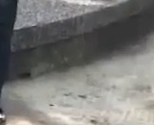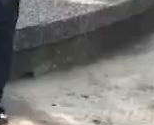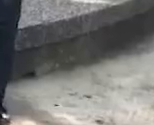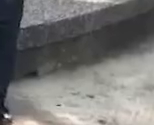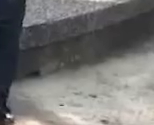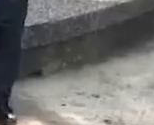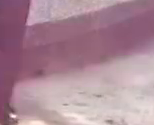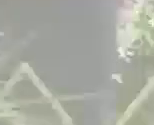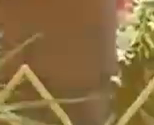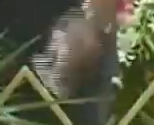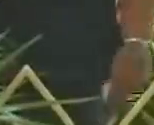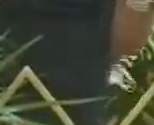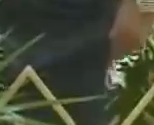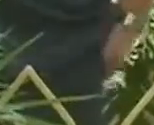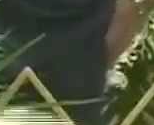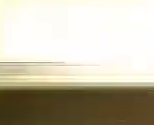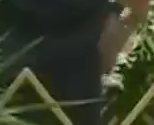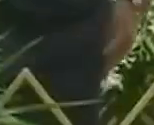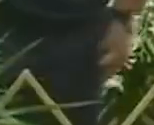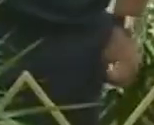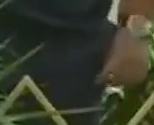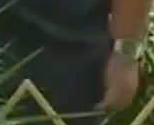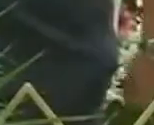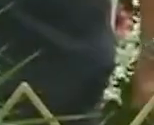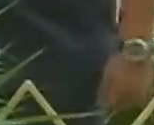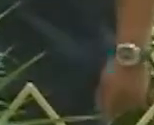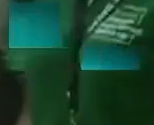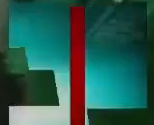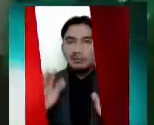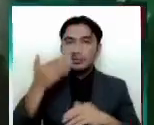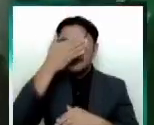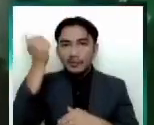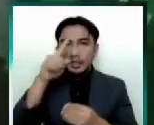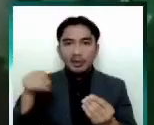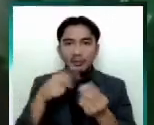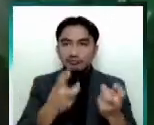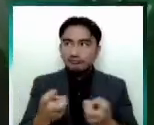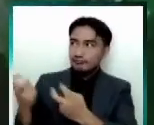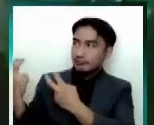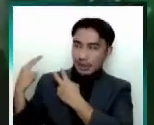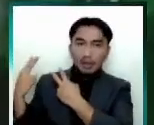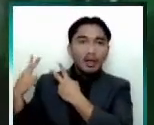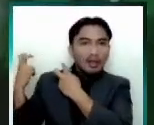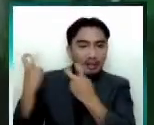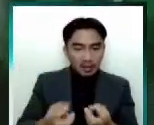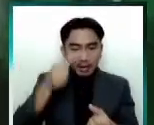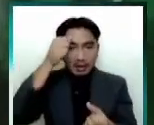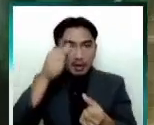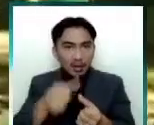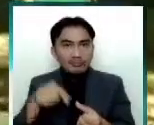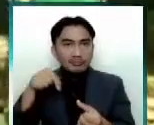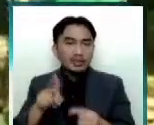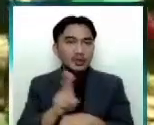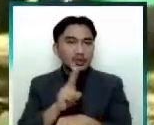Pilipinas at ng mga Pilipino. Hindi rin daw dapat kalimutan ang aral ng nakaraan at dapat gamitin ito para buhayin ang